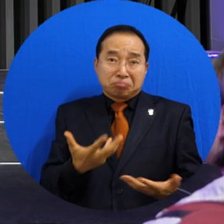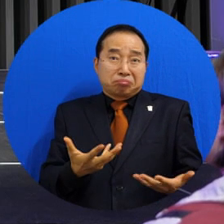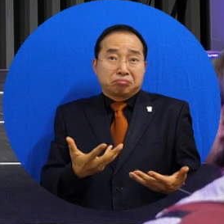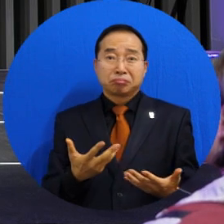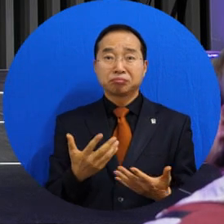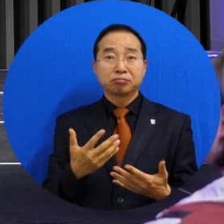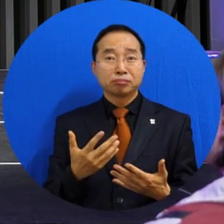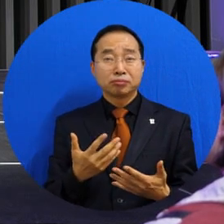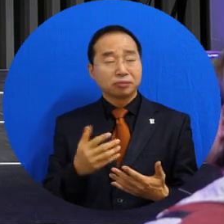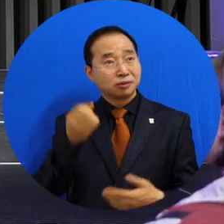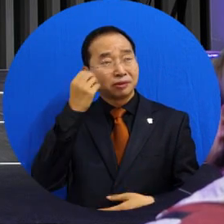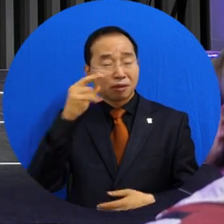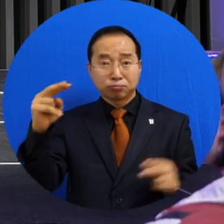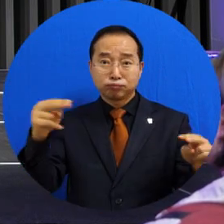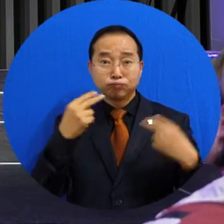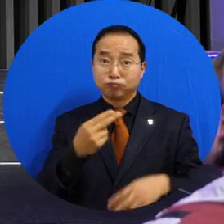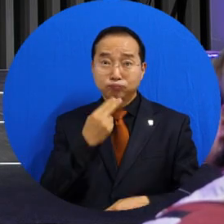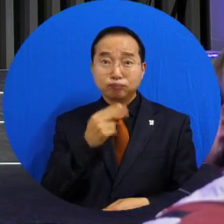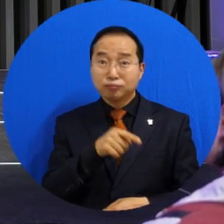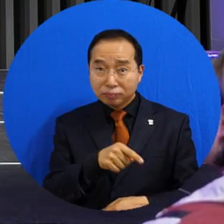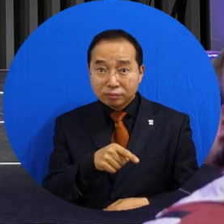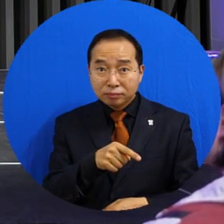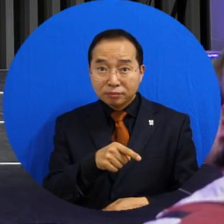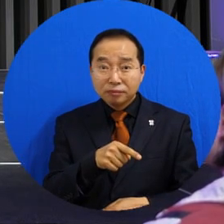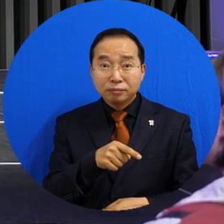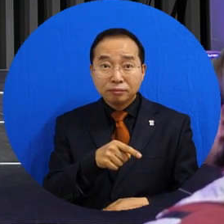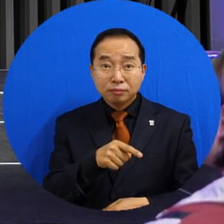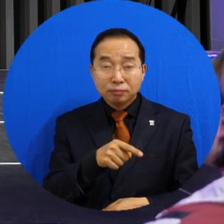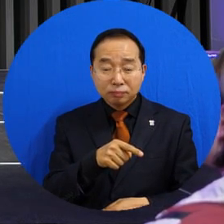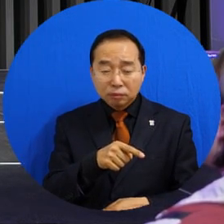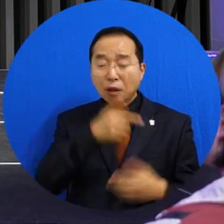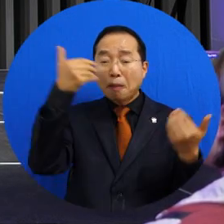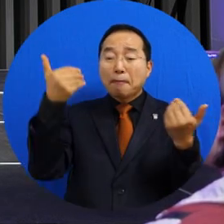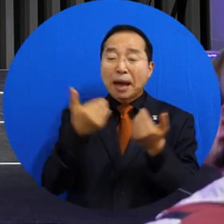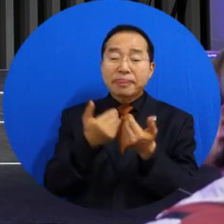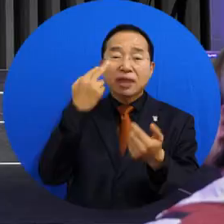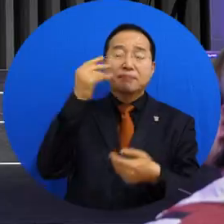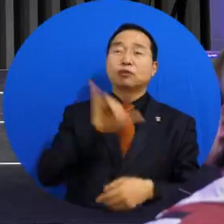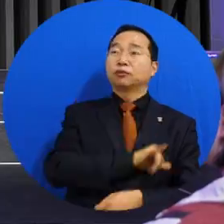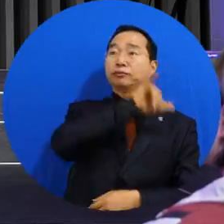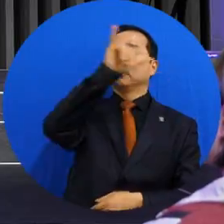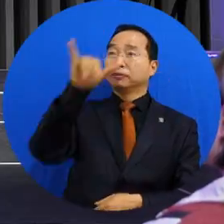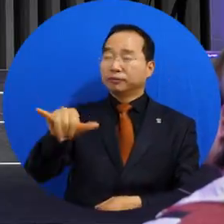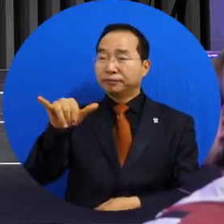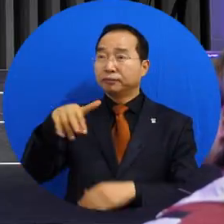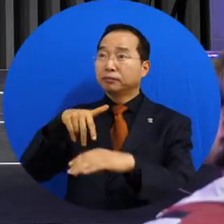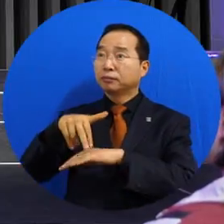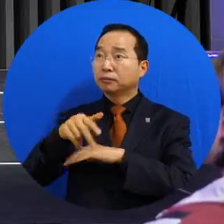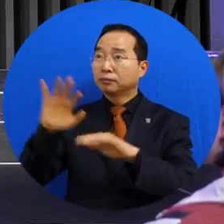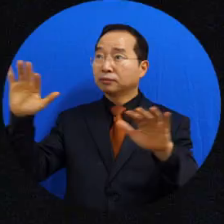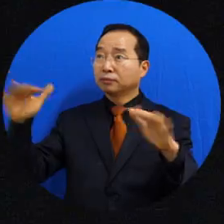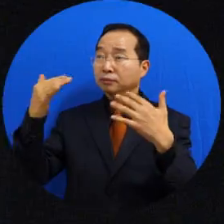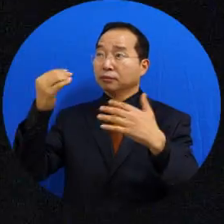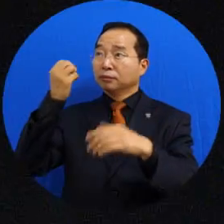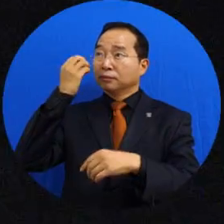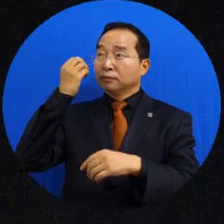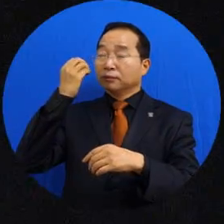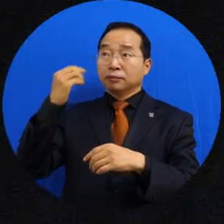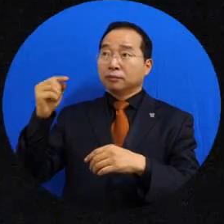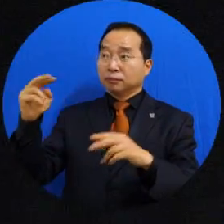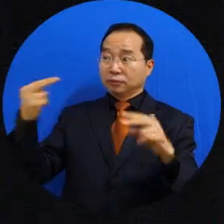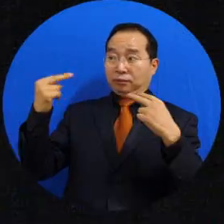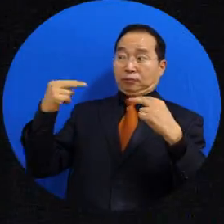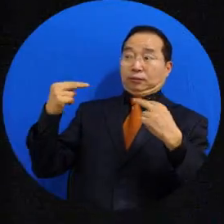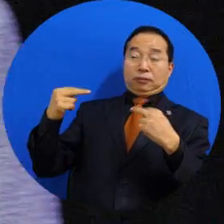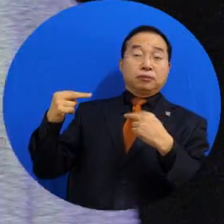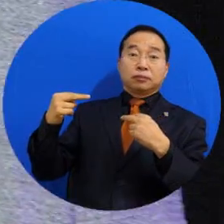돋칠이 되었을 때 다른 사람들이 나를 이상하게 쳐다보지 않고, 하지만 그와 정반대의 경험이 미국에서는 존재하는 거였어요. 다수의